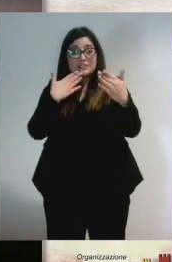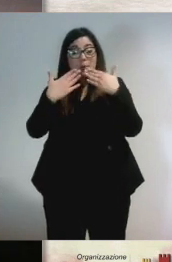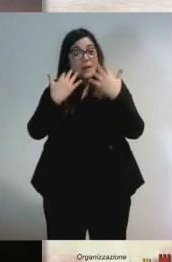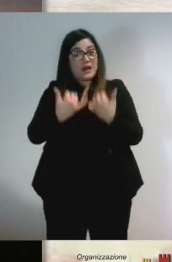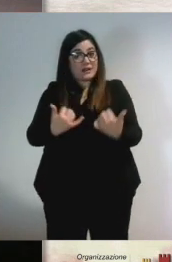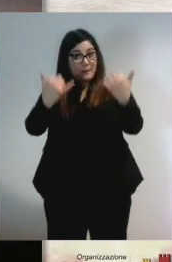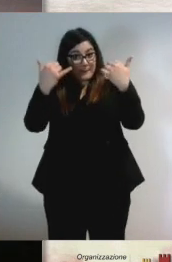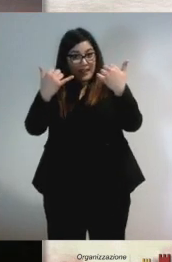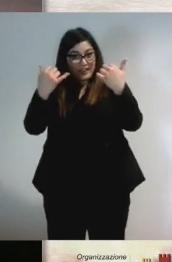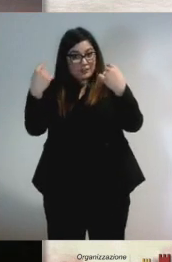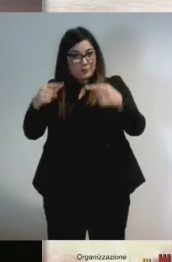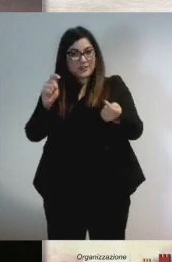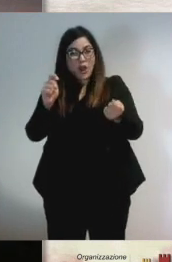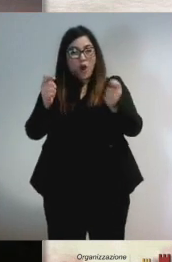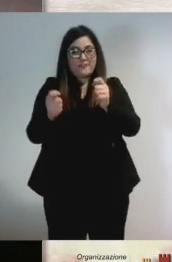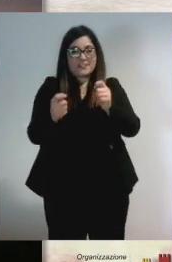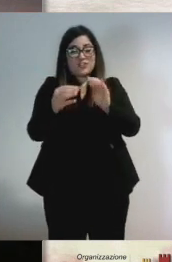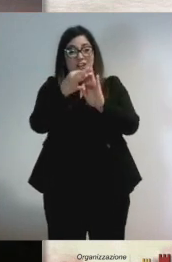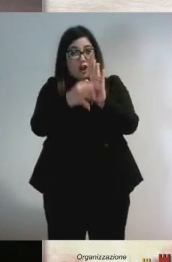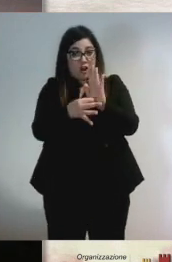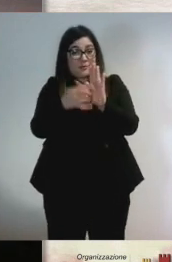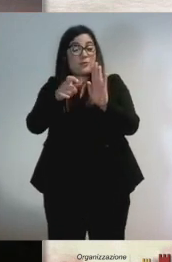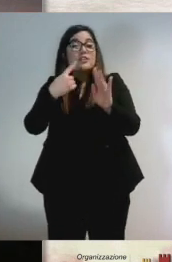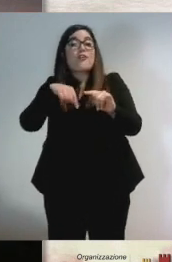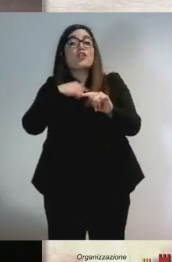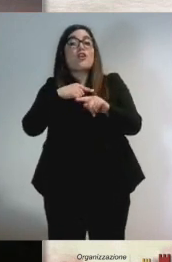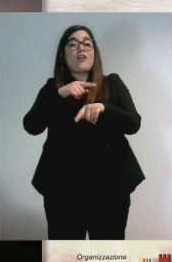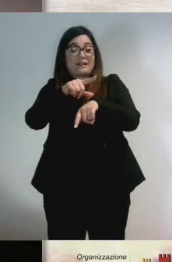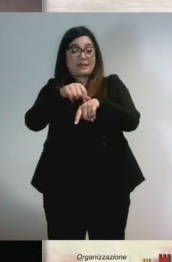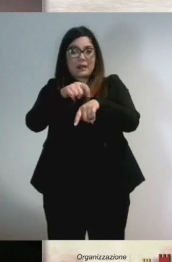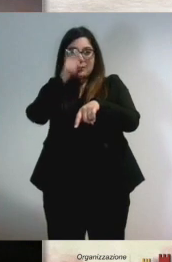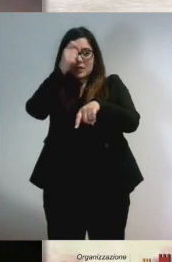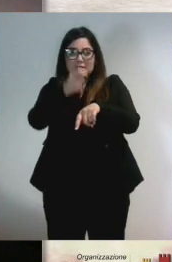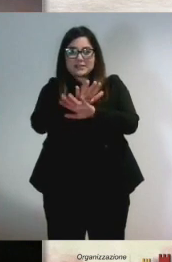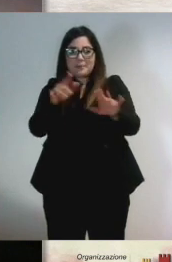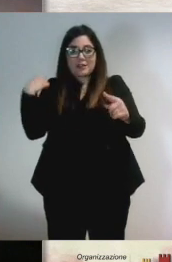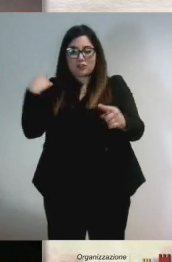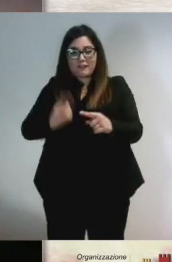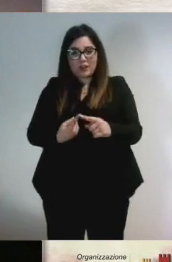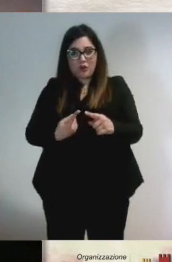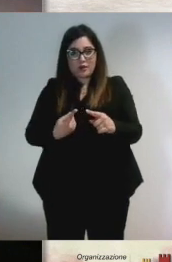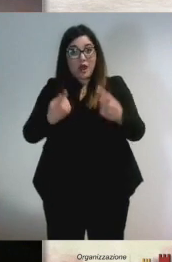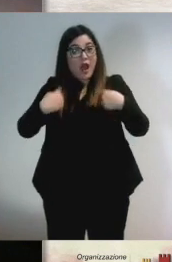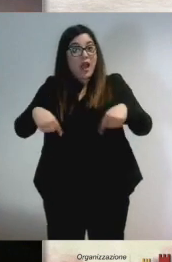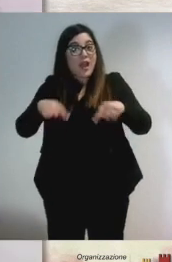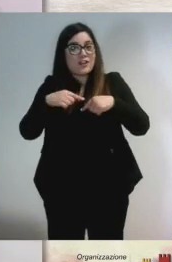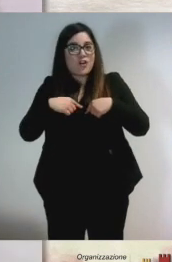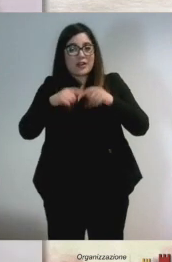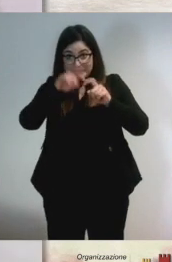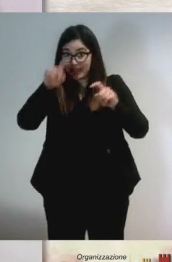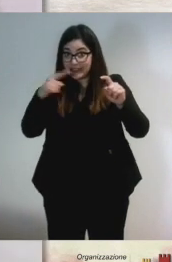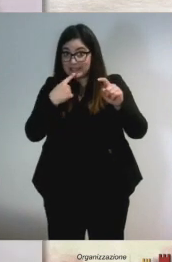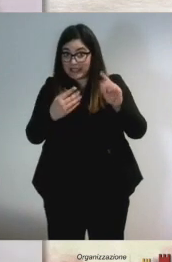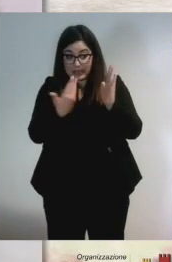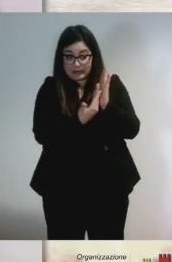conversione della norma perché noi i tempi li abbiamo rispettati fino ad oggi siamo non lo dico io lo dicono le statistiche